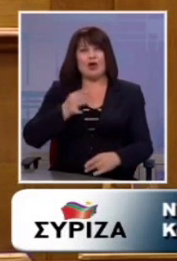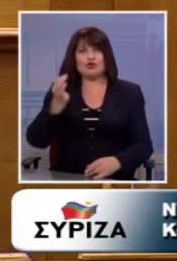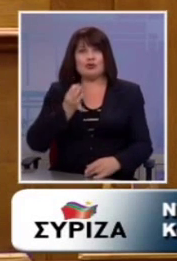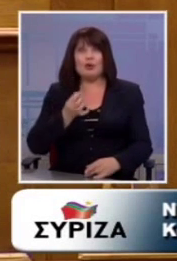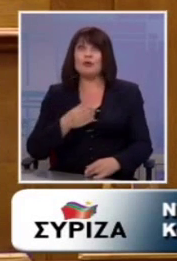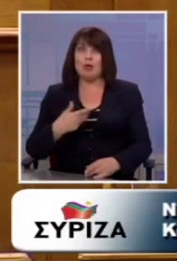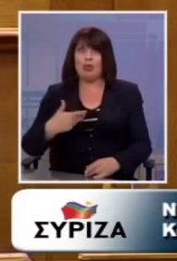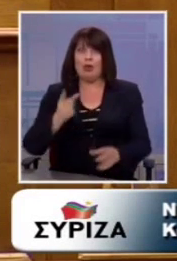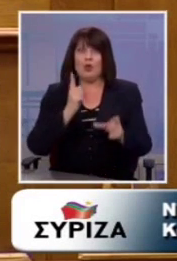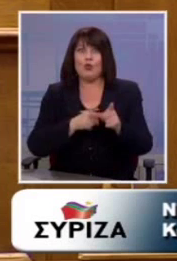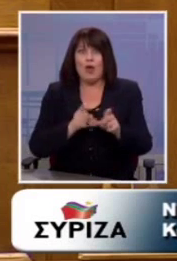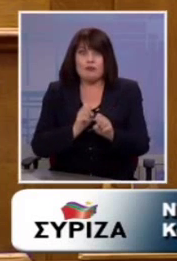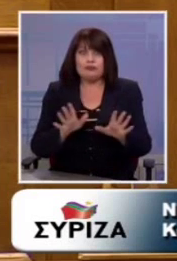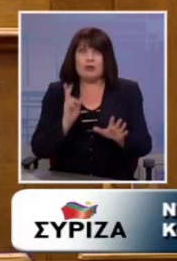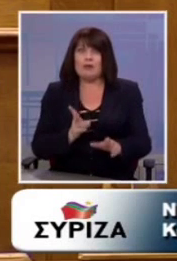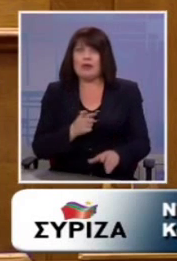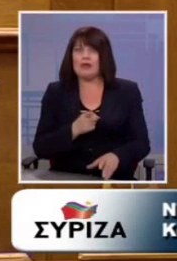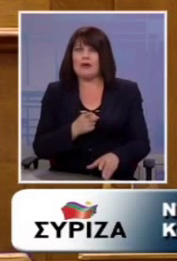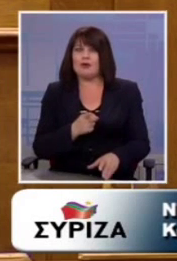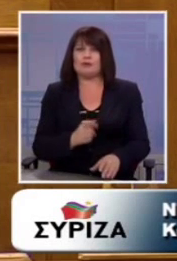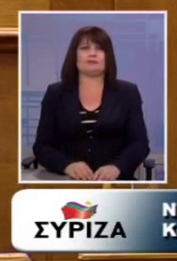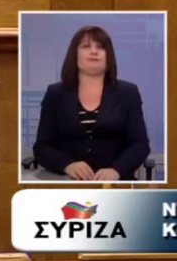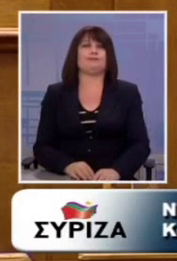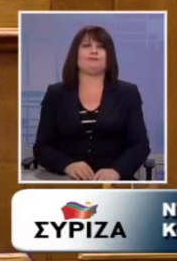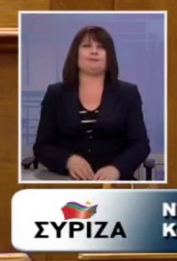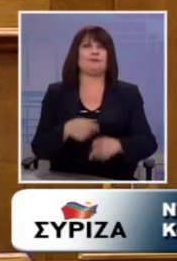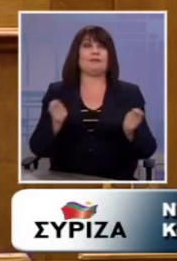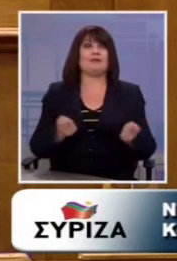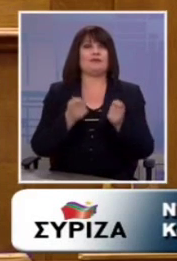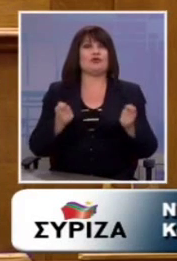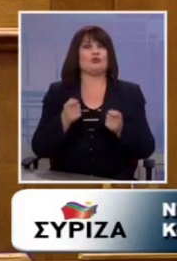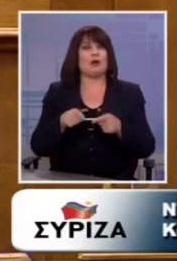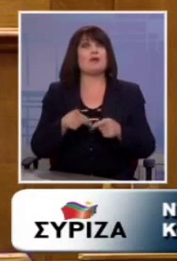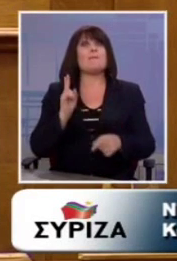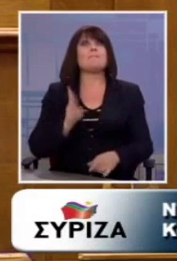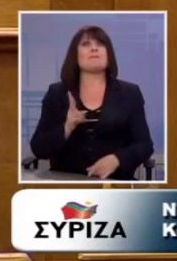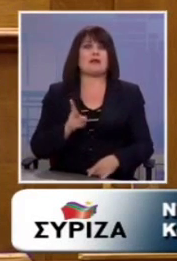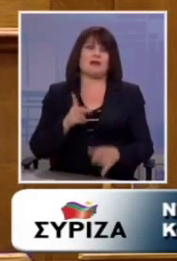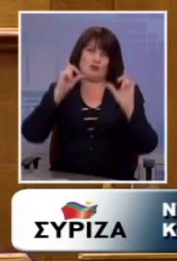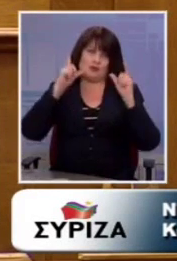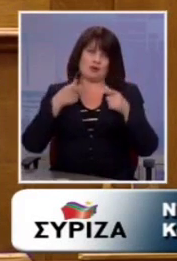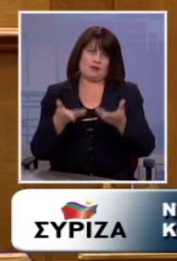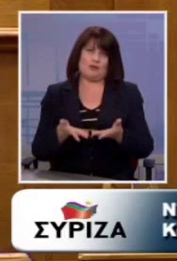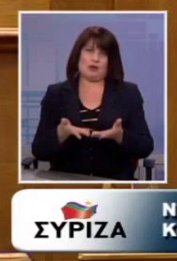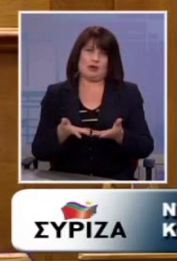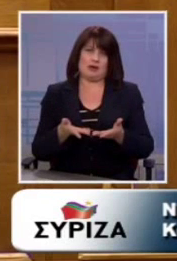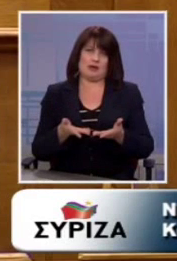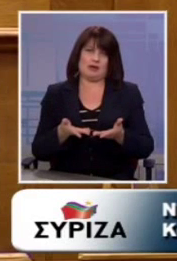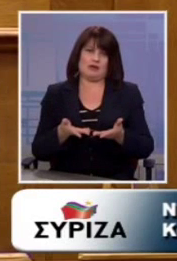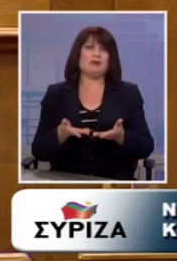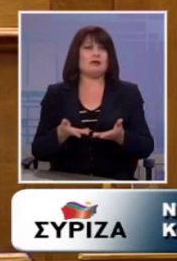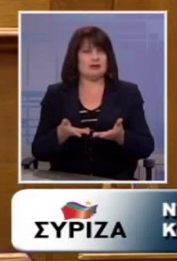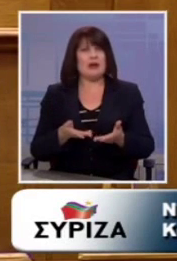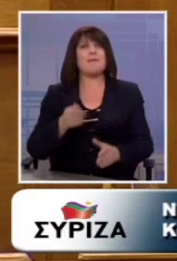προηγουμένως. Αυτό είναι ένα επικίνδυνο, μια επικίνδυνη εξέλιξη για τη δημοκρατία και την υγεία